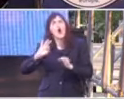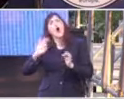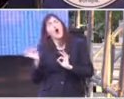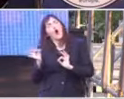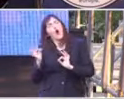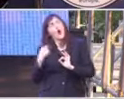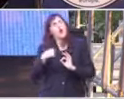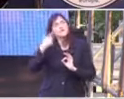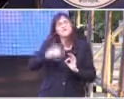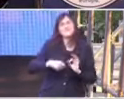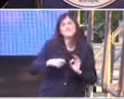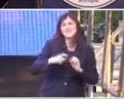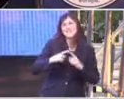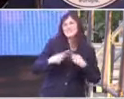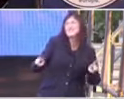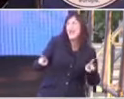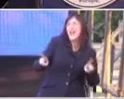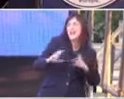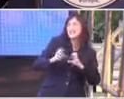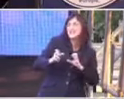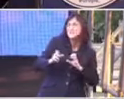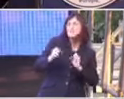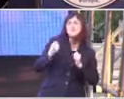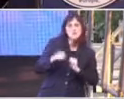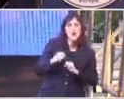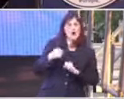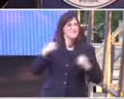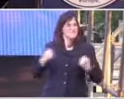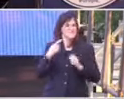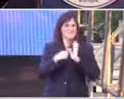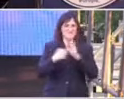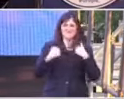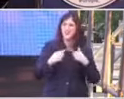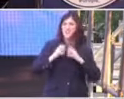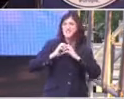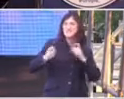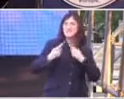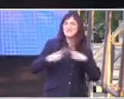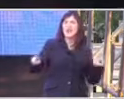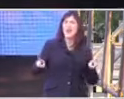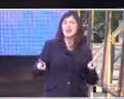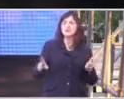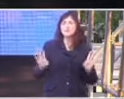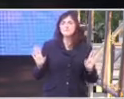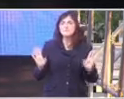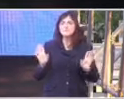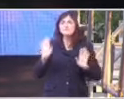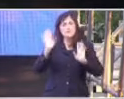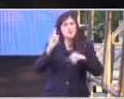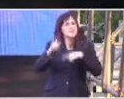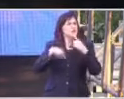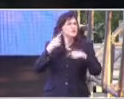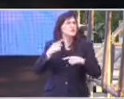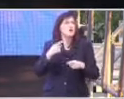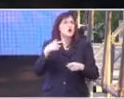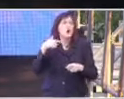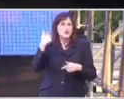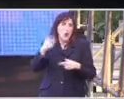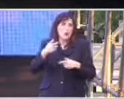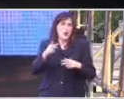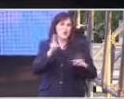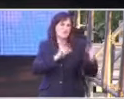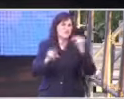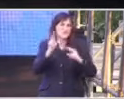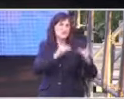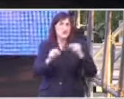rivendicare e reclamare anche Nell'ultimo giorno di campagna elettorale perché dopo la discussione su Peppa Pig in tutti gli